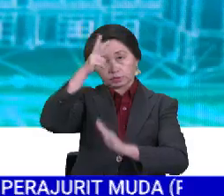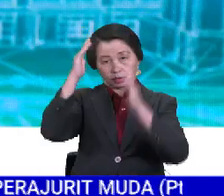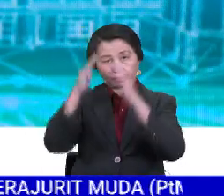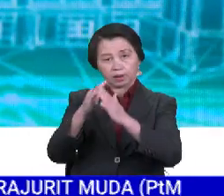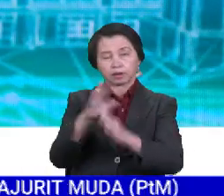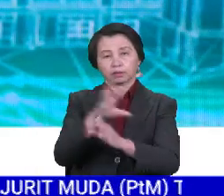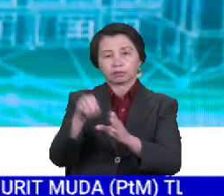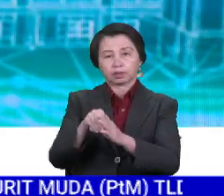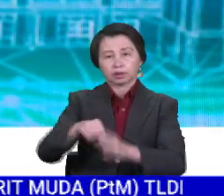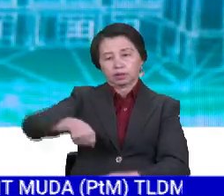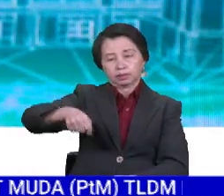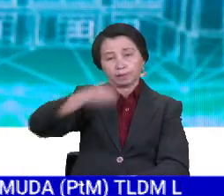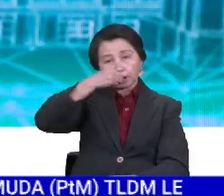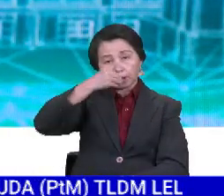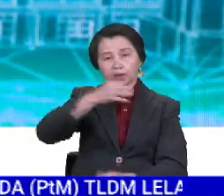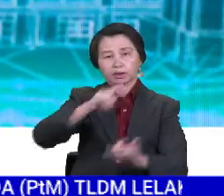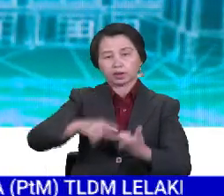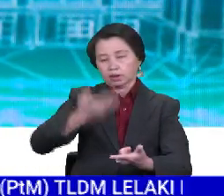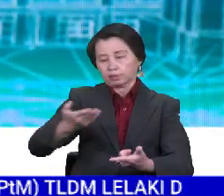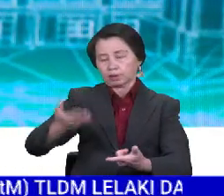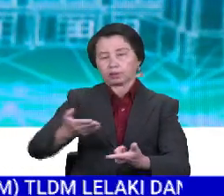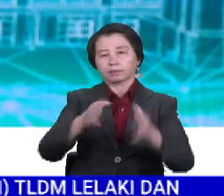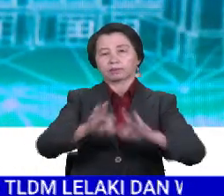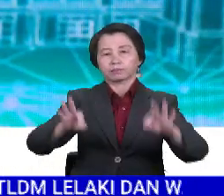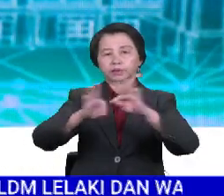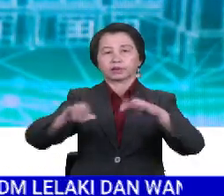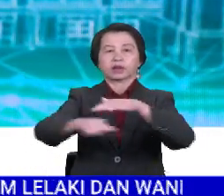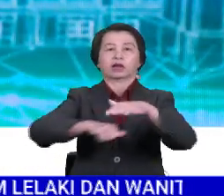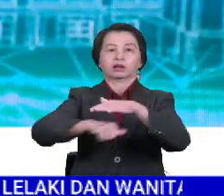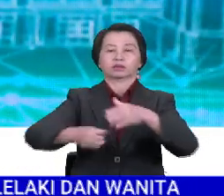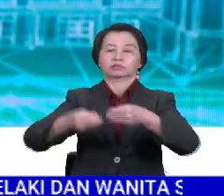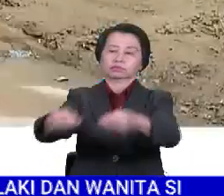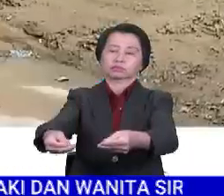Ia meliputi kit makanan dan barangan keperluan asas.